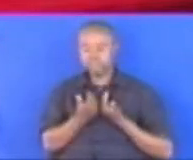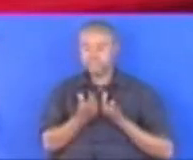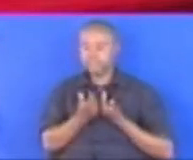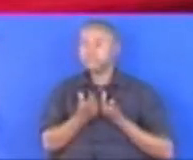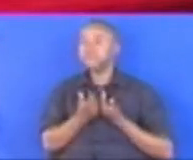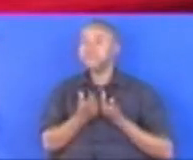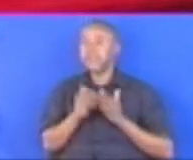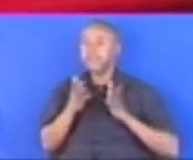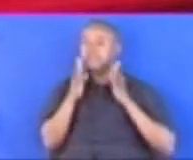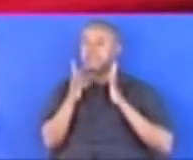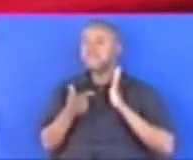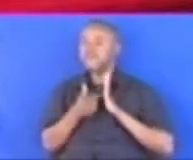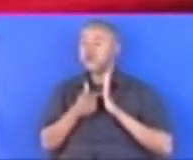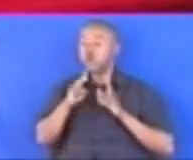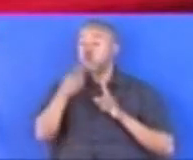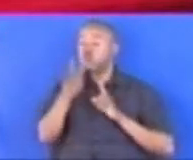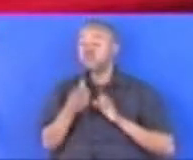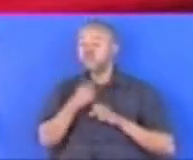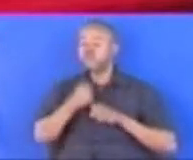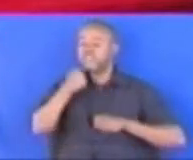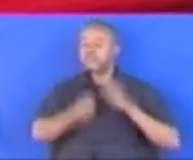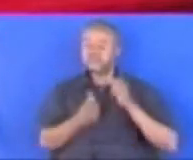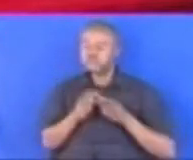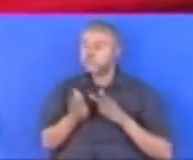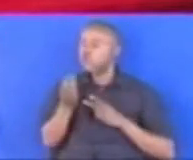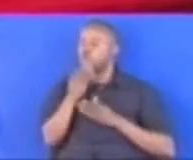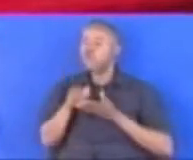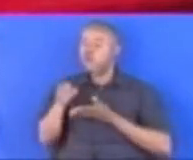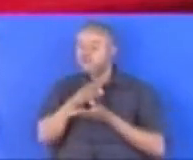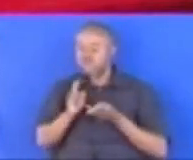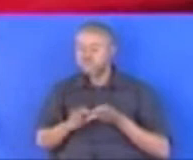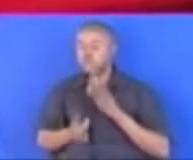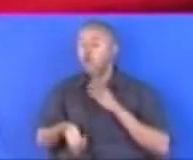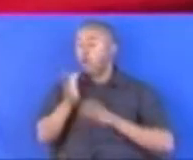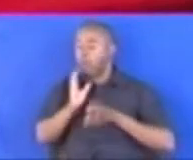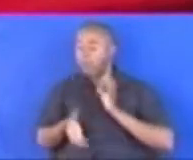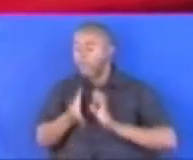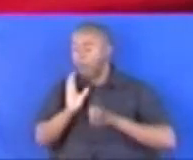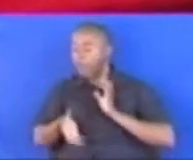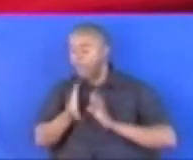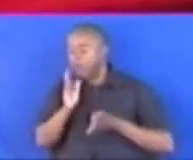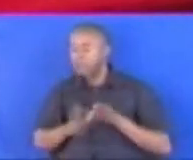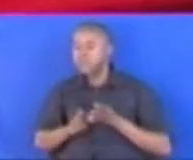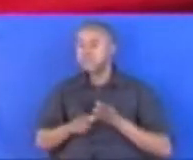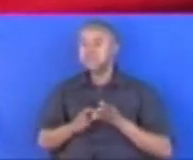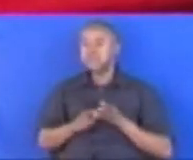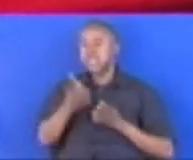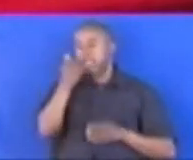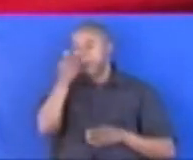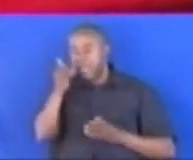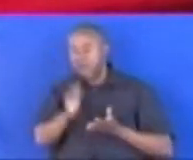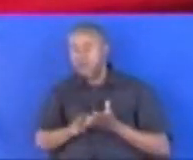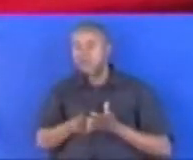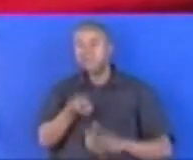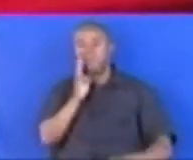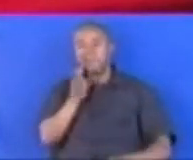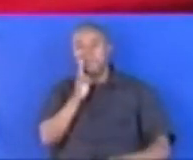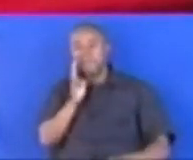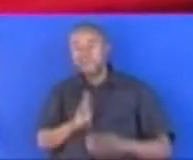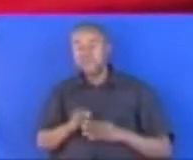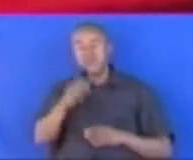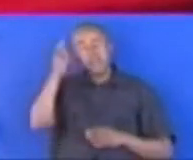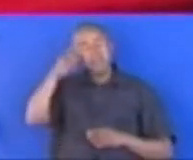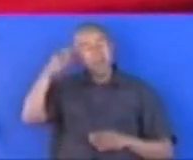kutokufanya mazoezi, ulaji usiofaa, matumizi ya pombe kupindukia, tumbaku na madawa ya kulevya, msongo